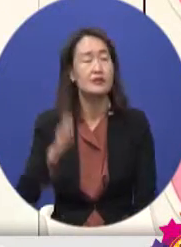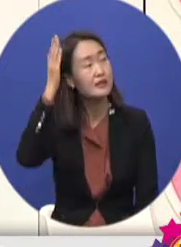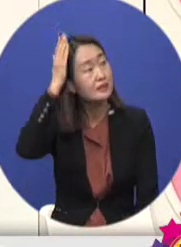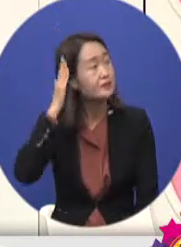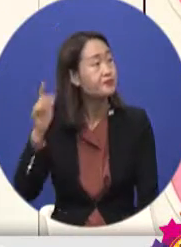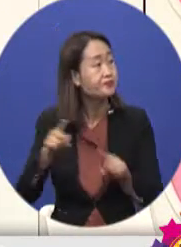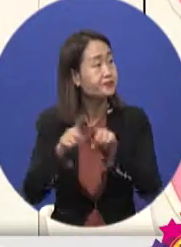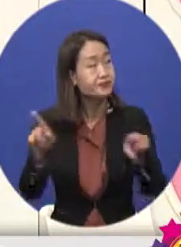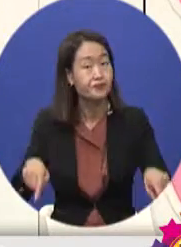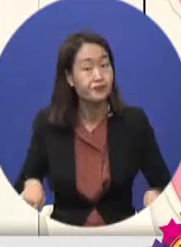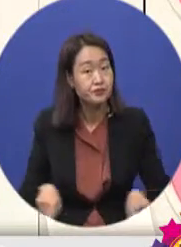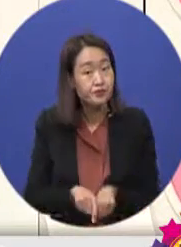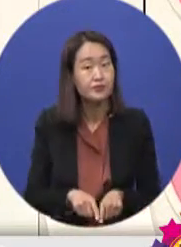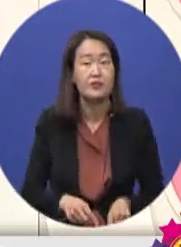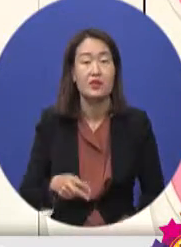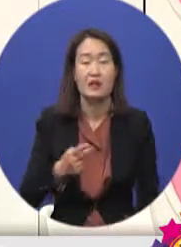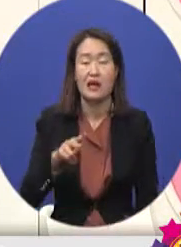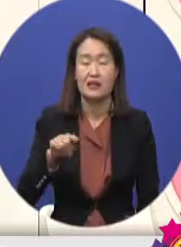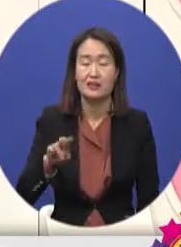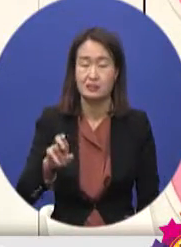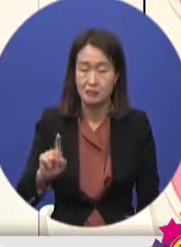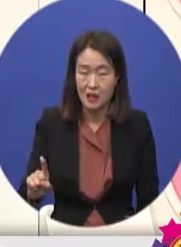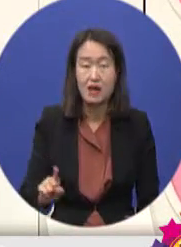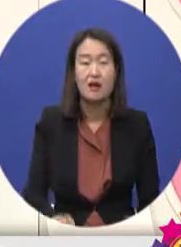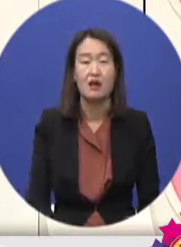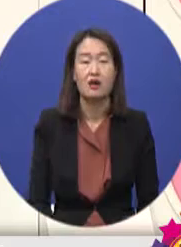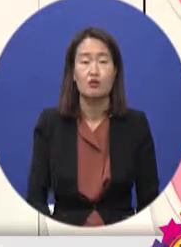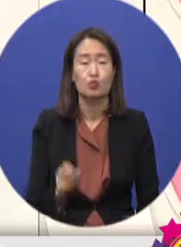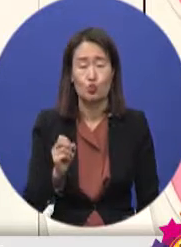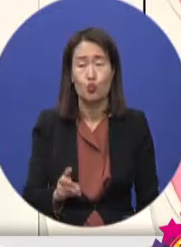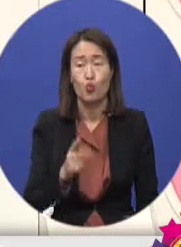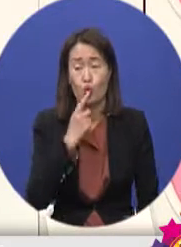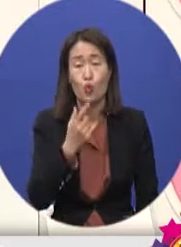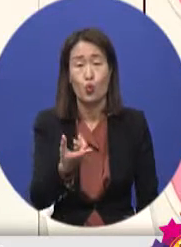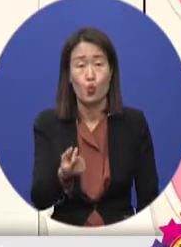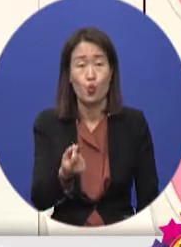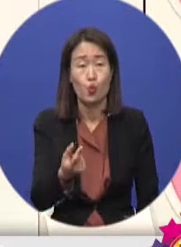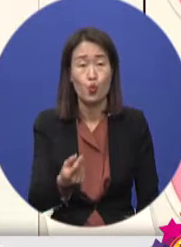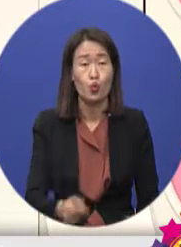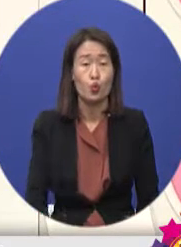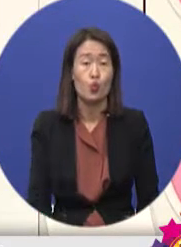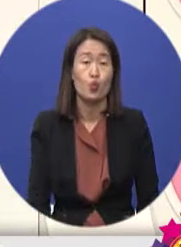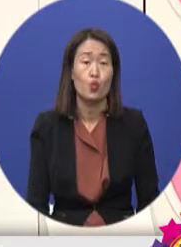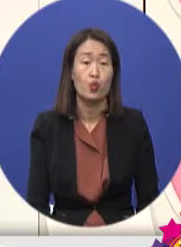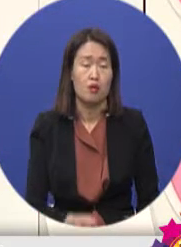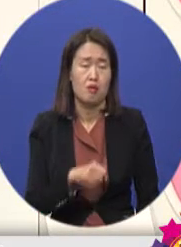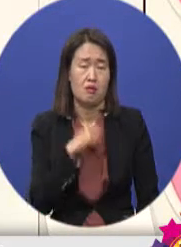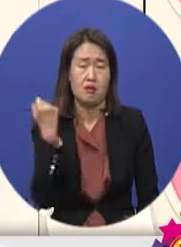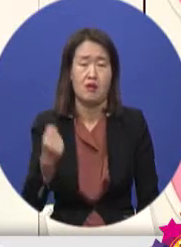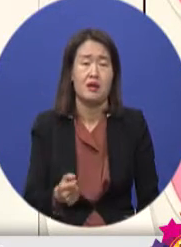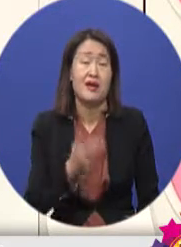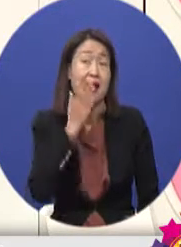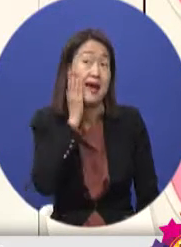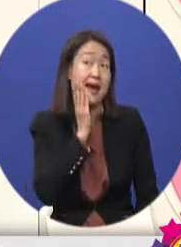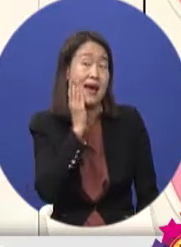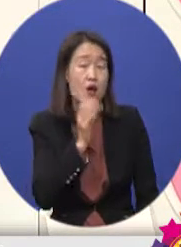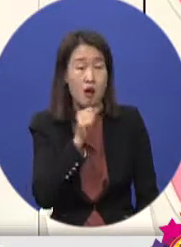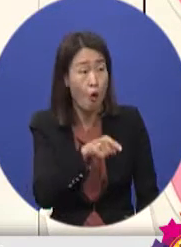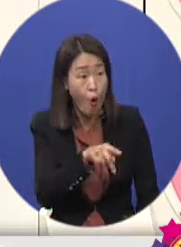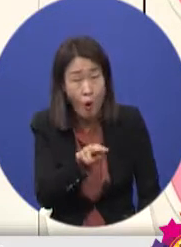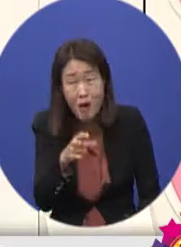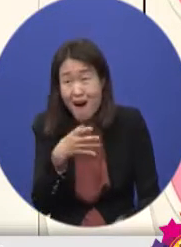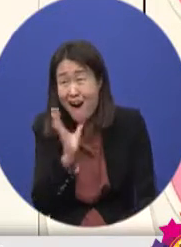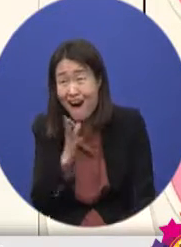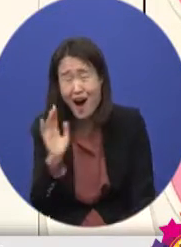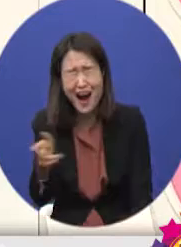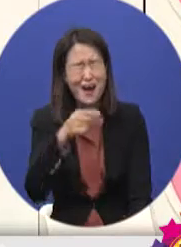김, 미역, 다시마 가시마요. 뭐 이런 거? 예, 그러면 좋죠. 네, 몸에 네. 좋고 피부에 좋고 여기 사람들이 안 늙어요. 미역을